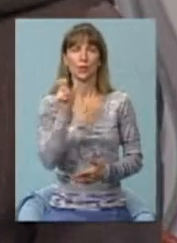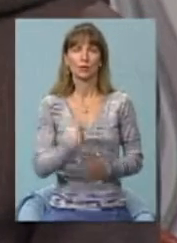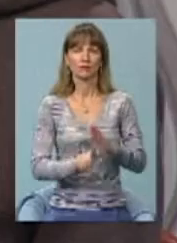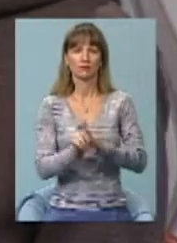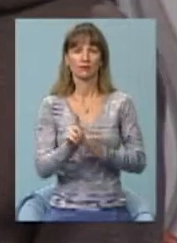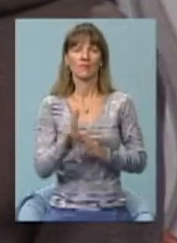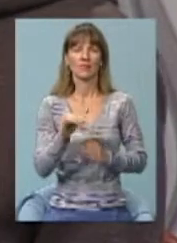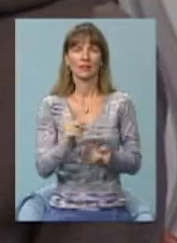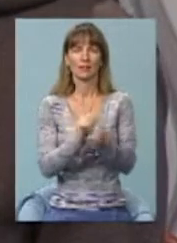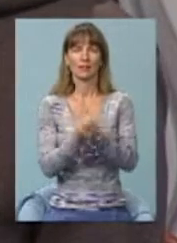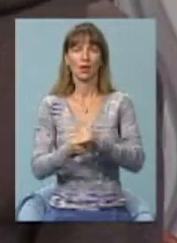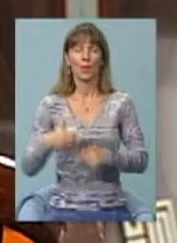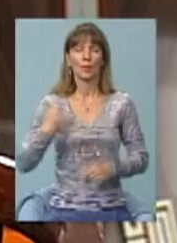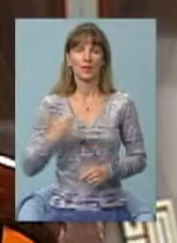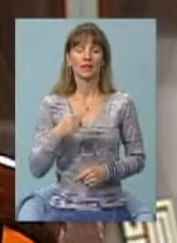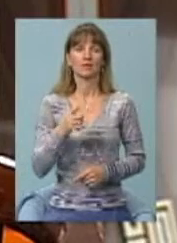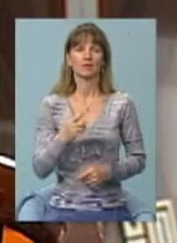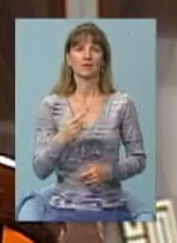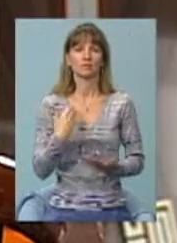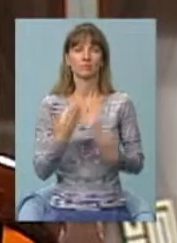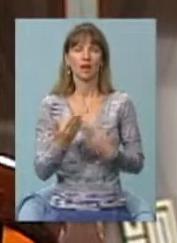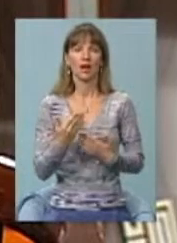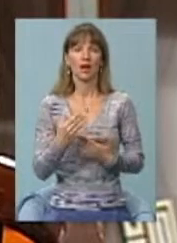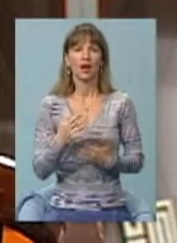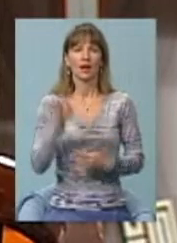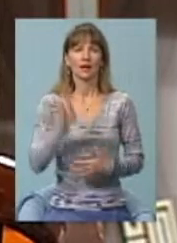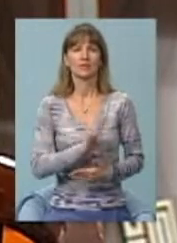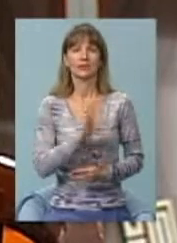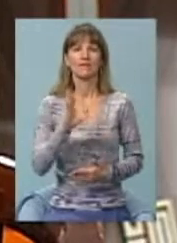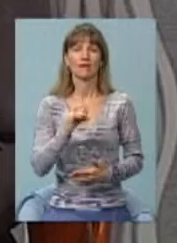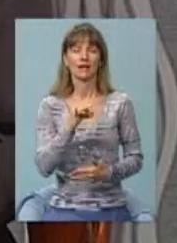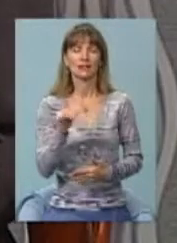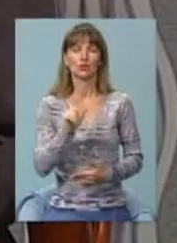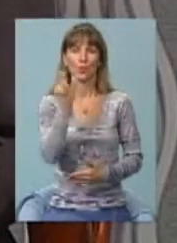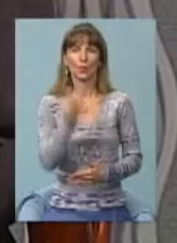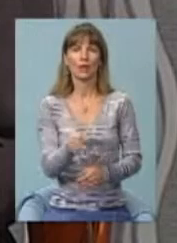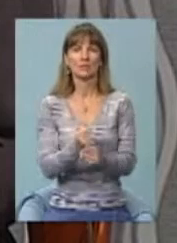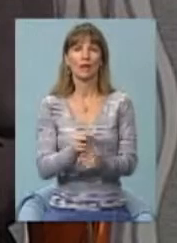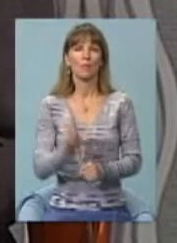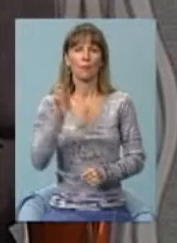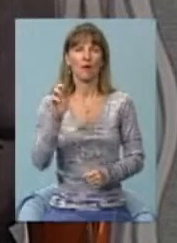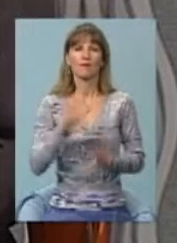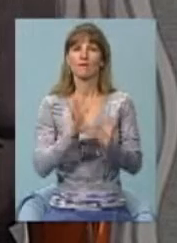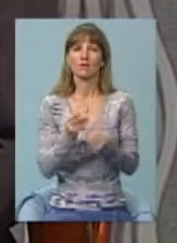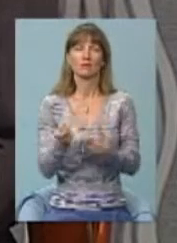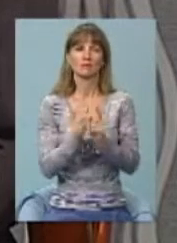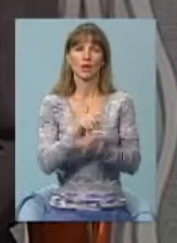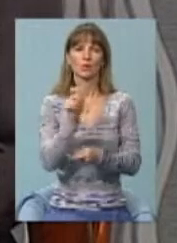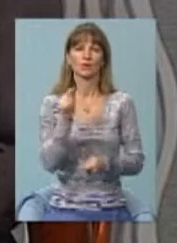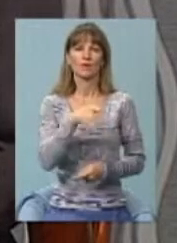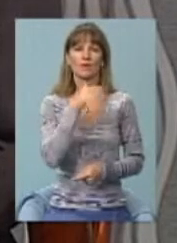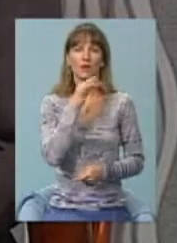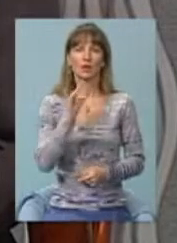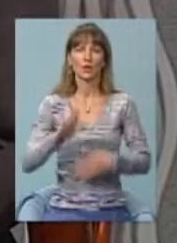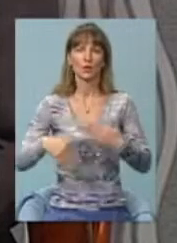а взагалі, ти дотримуєшся християнської версії, коли людина пішла, так, людину так. створив Бог. А взагалі, як змінилося? Змінилася людина з того часу